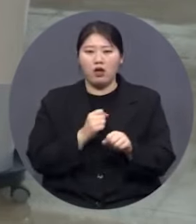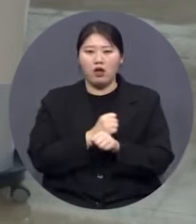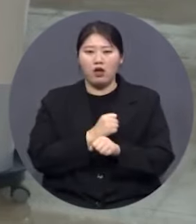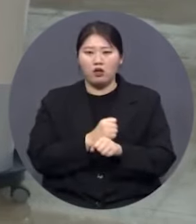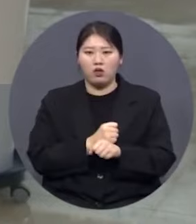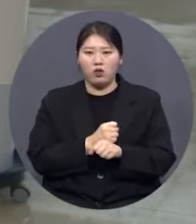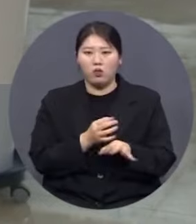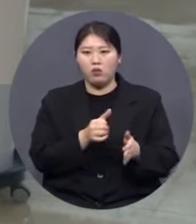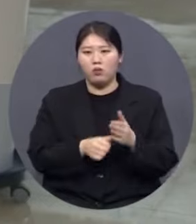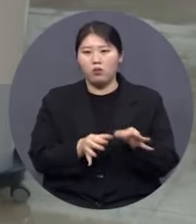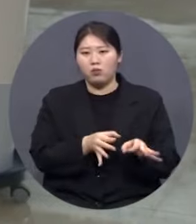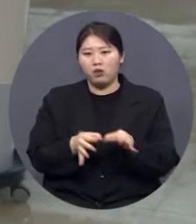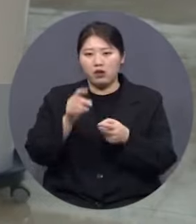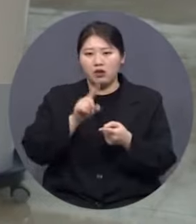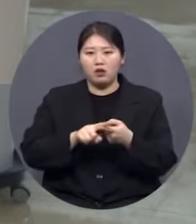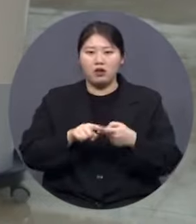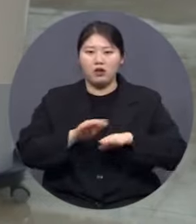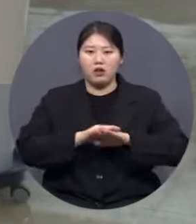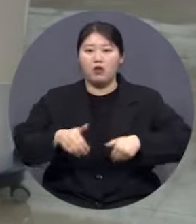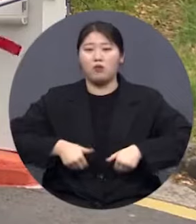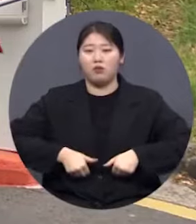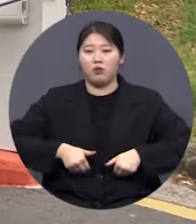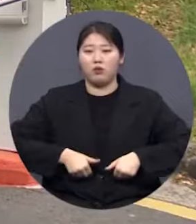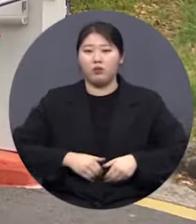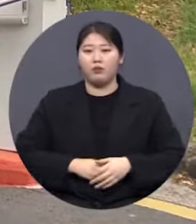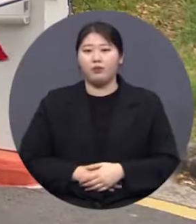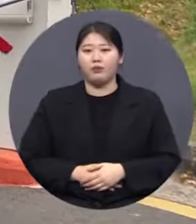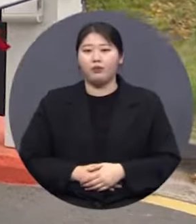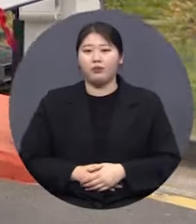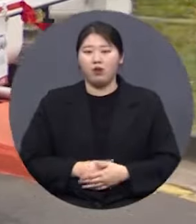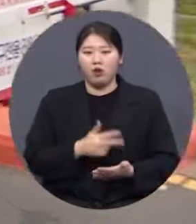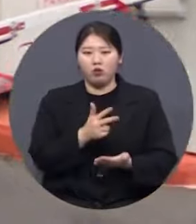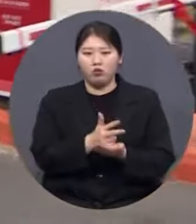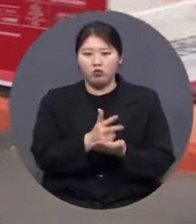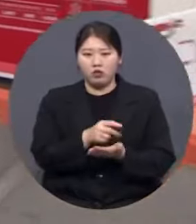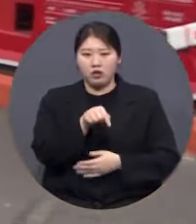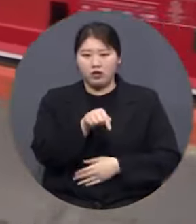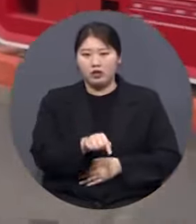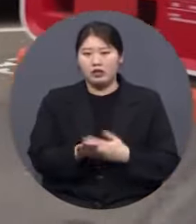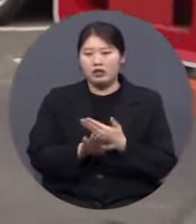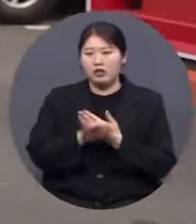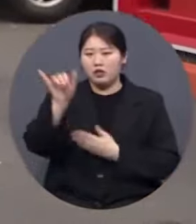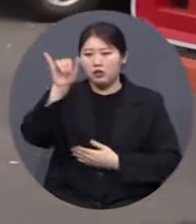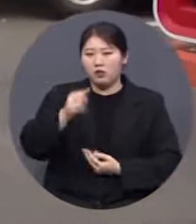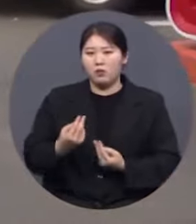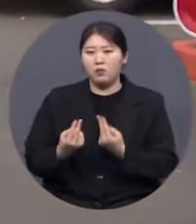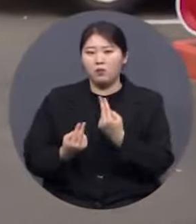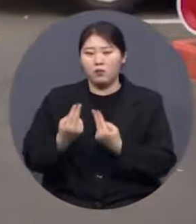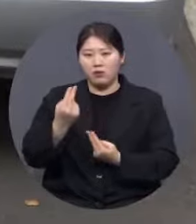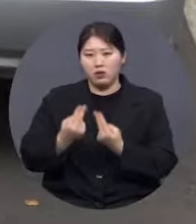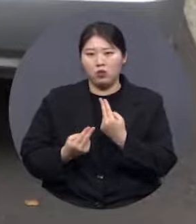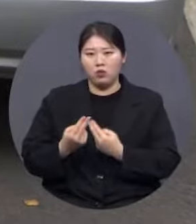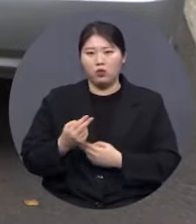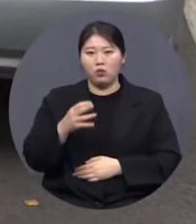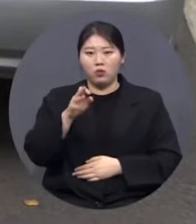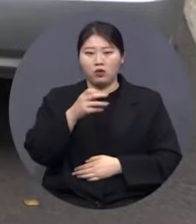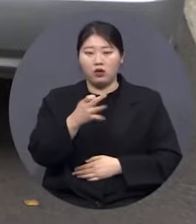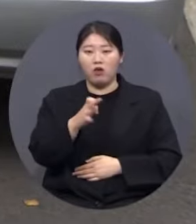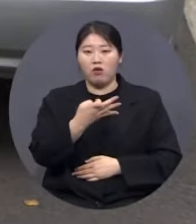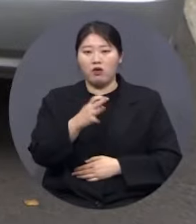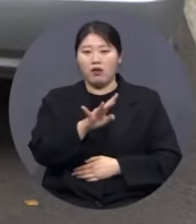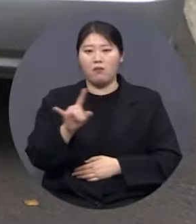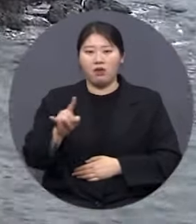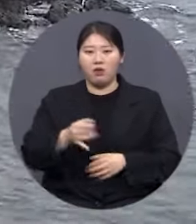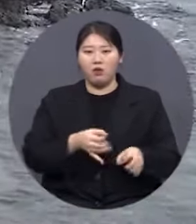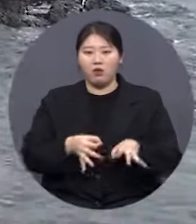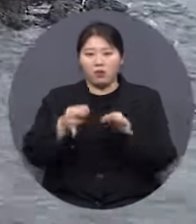논란에 적극적으로 대응할 필요가 있겠습니다. 주차의 경우 다른 시도 평균 누적 상승률보다 14배나